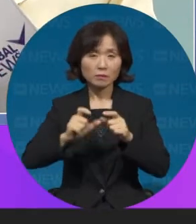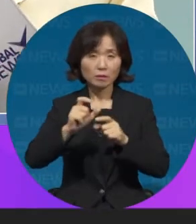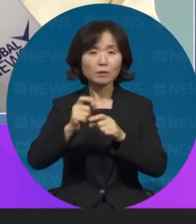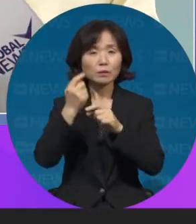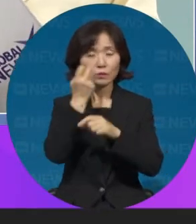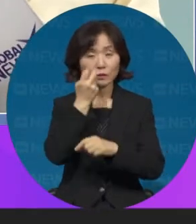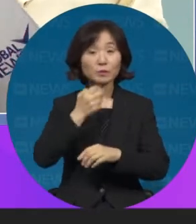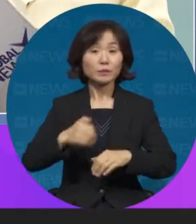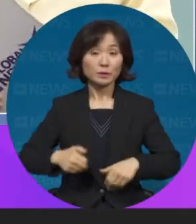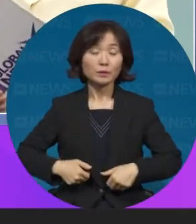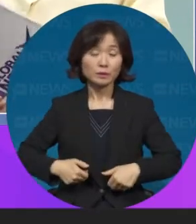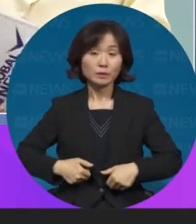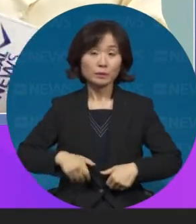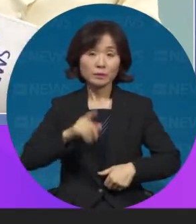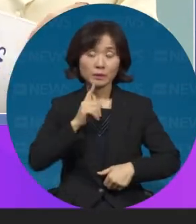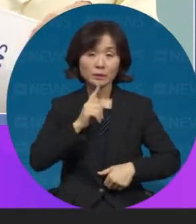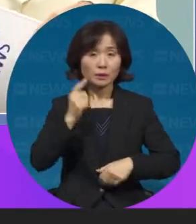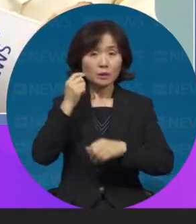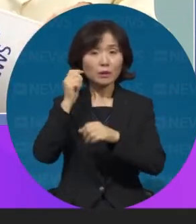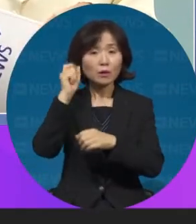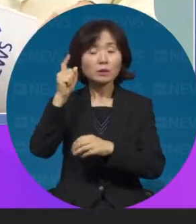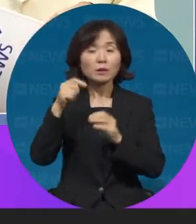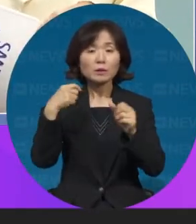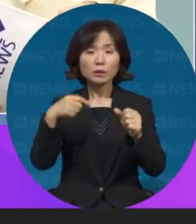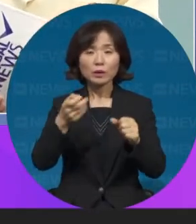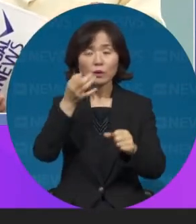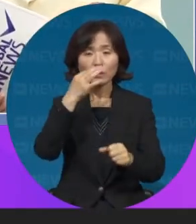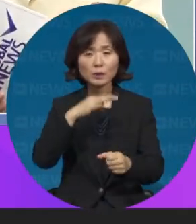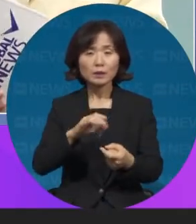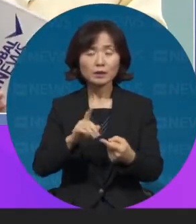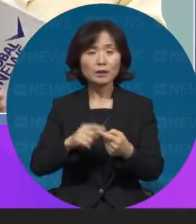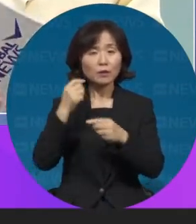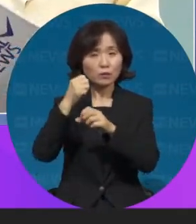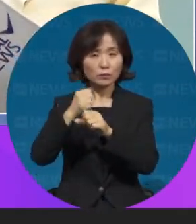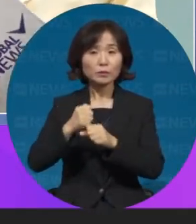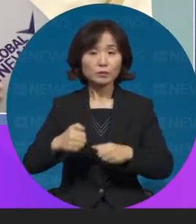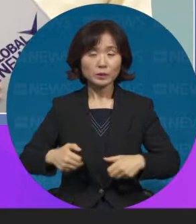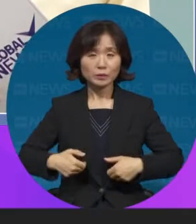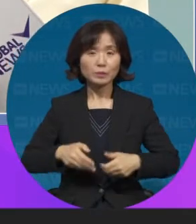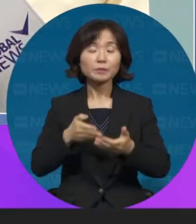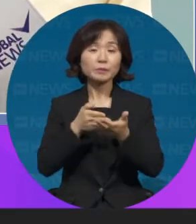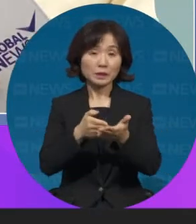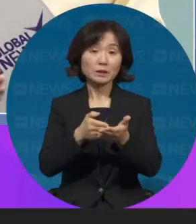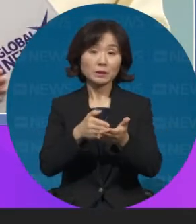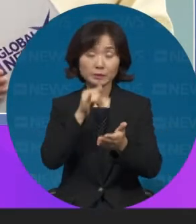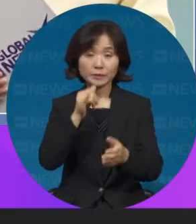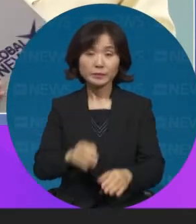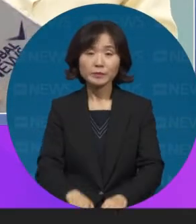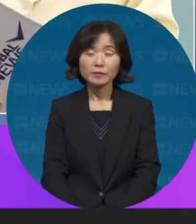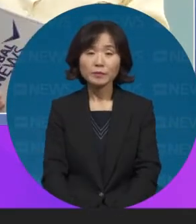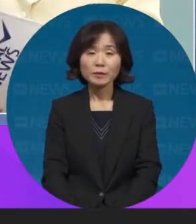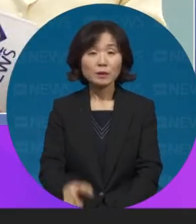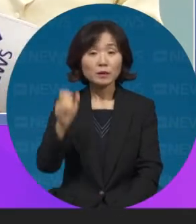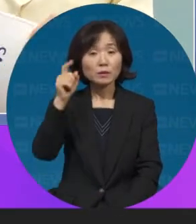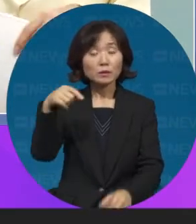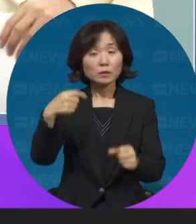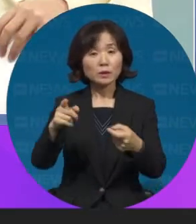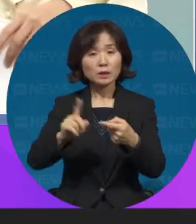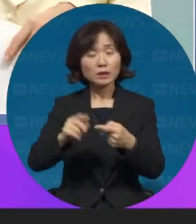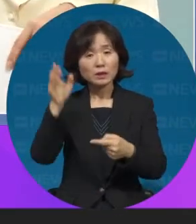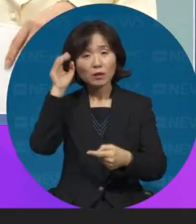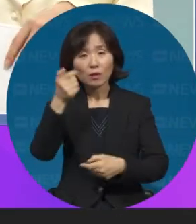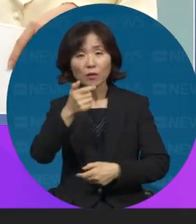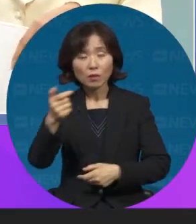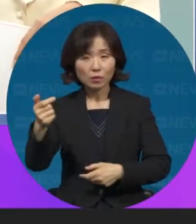된 조사가 필요하다면서 이 영재 교육의 실효성에 대한 연구의 필요성도 제기하기도 했습니다. 이 영재 교육에 대한 기대가